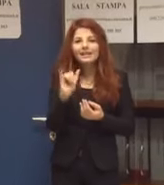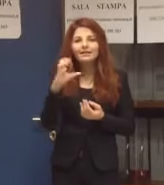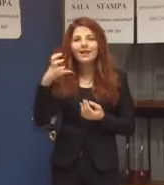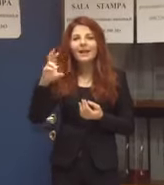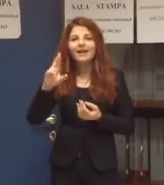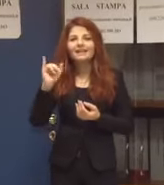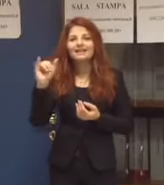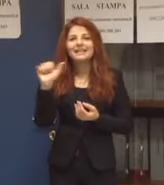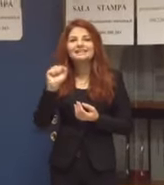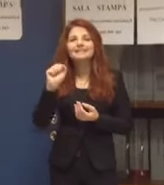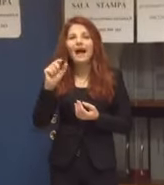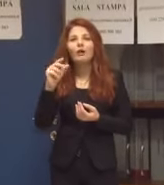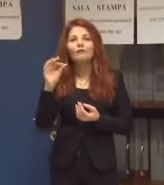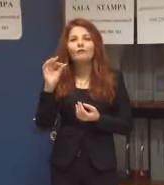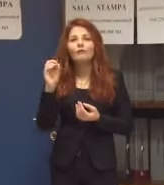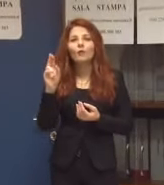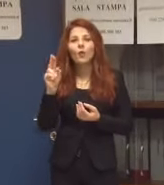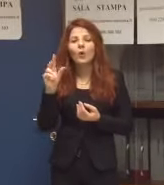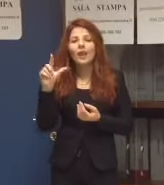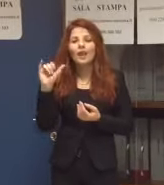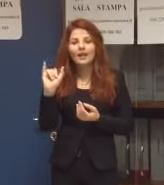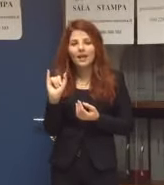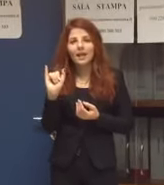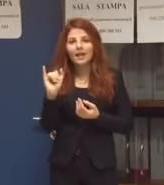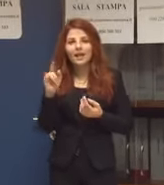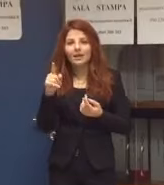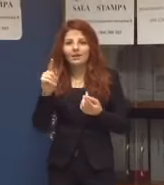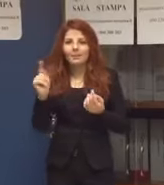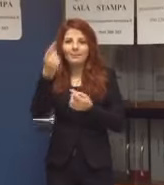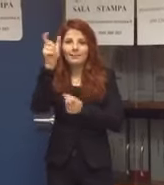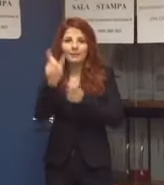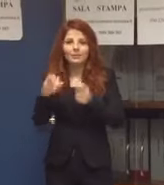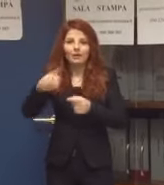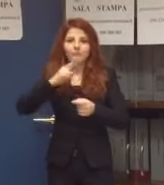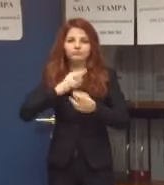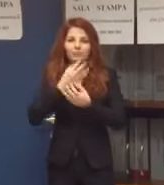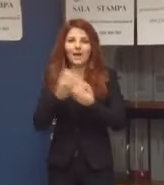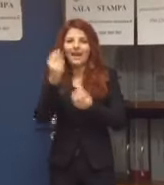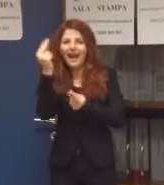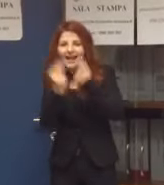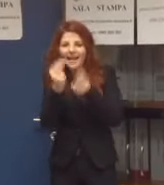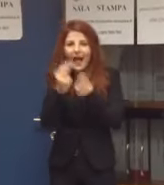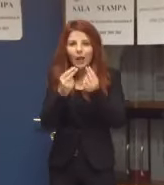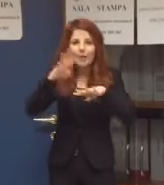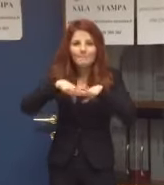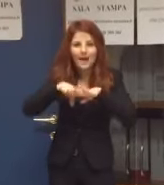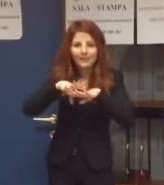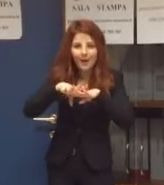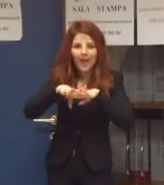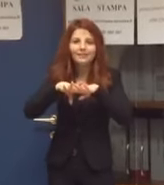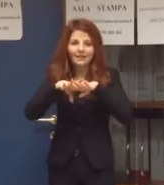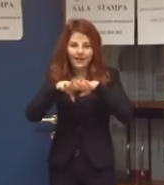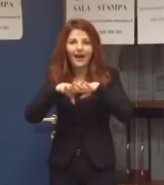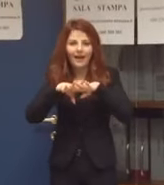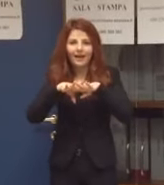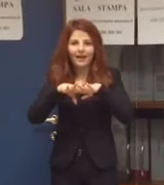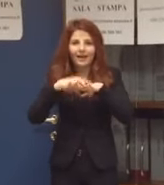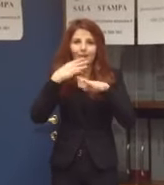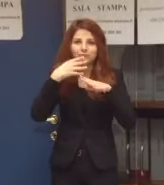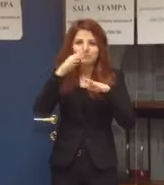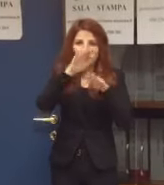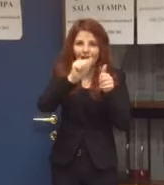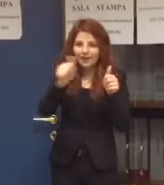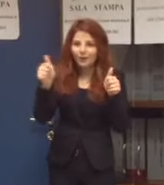Crisafulli, è il primo che ha risposto correttamente a quella che era un'operazione matematica